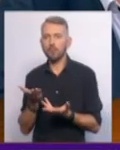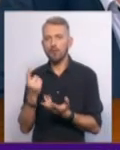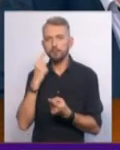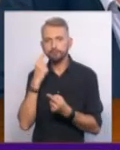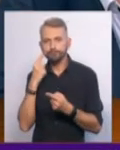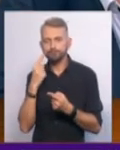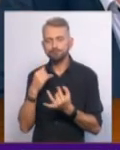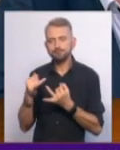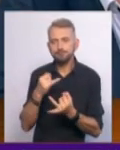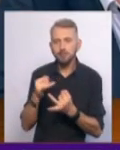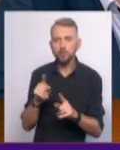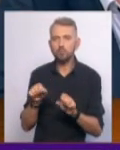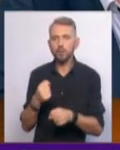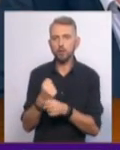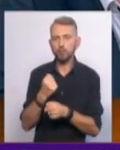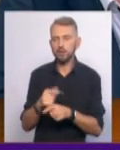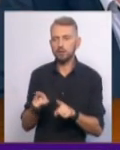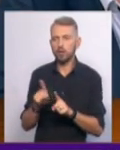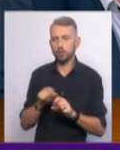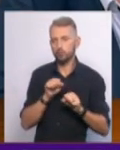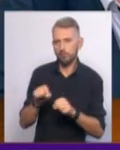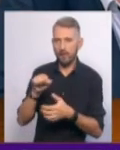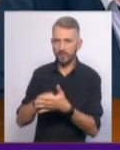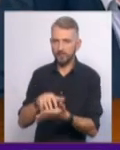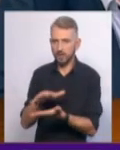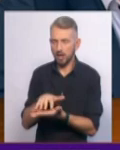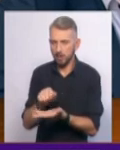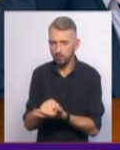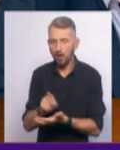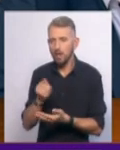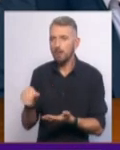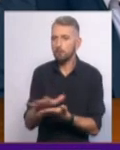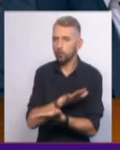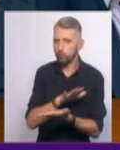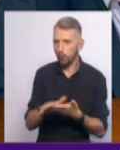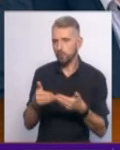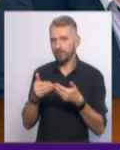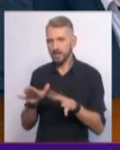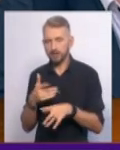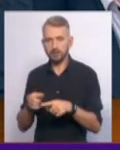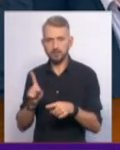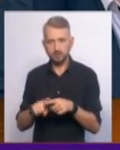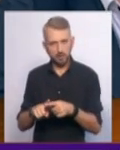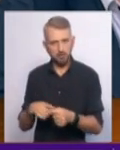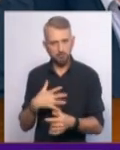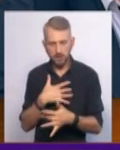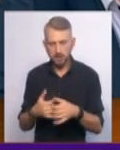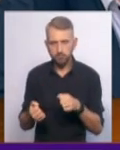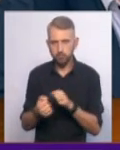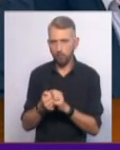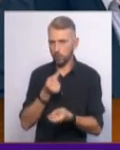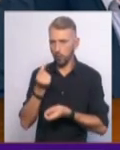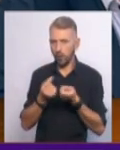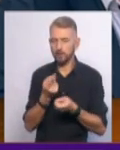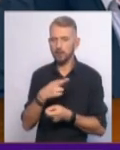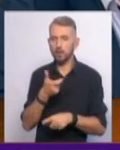що можна зробити так, щоб убезпечити від вандалізму, але дійсно безкоштовність і відкритість – це така принциповий нюанс для